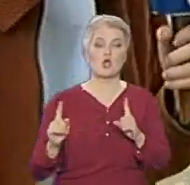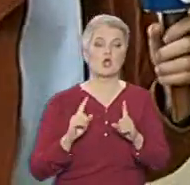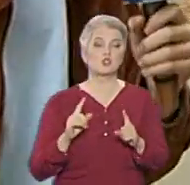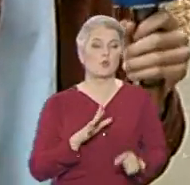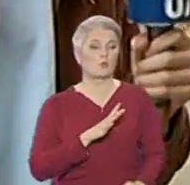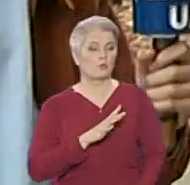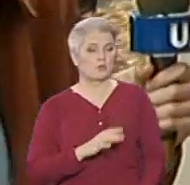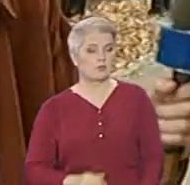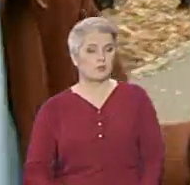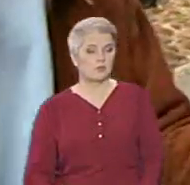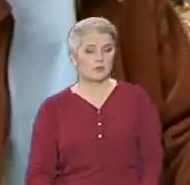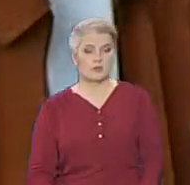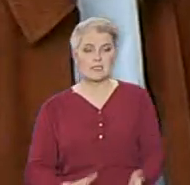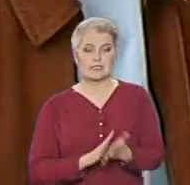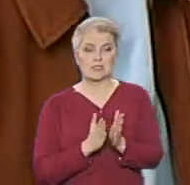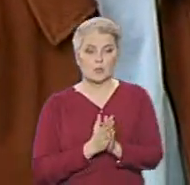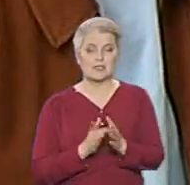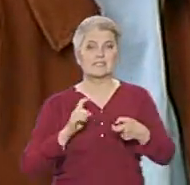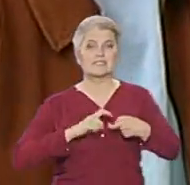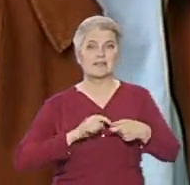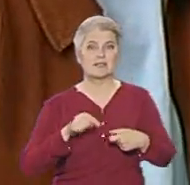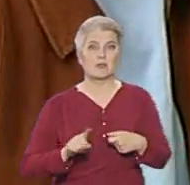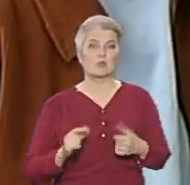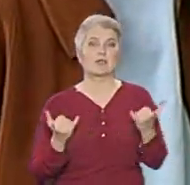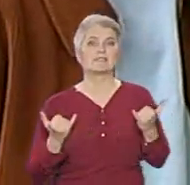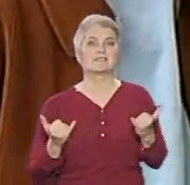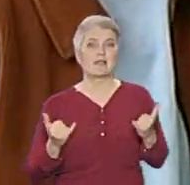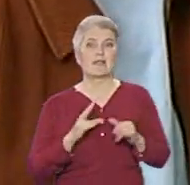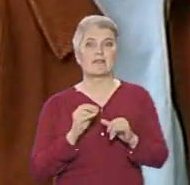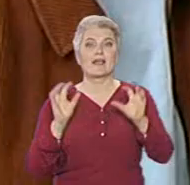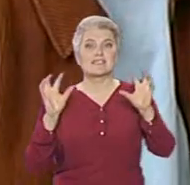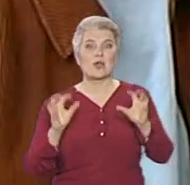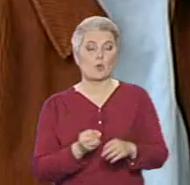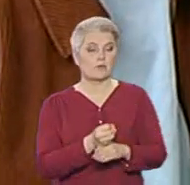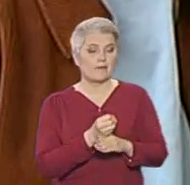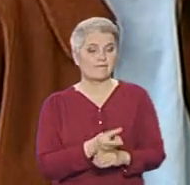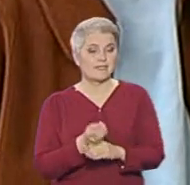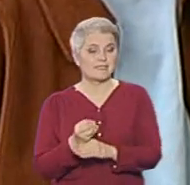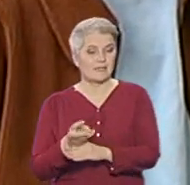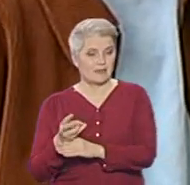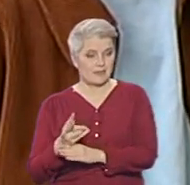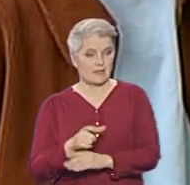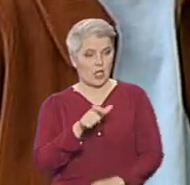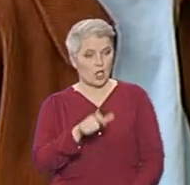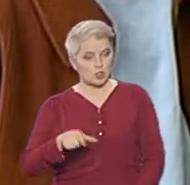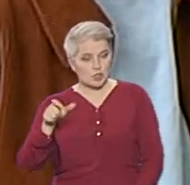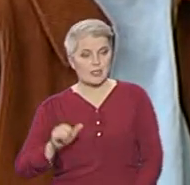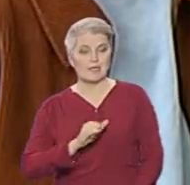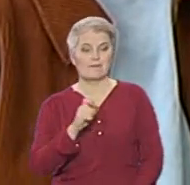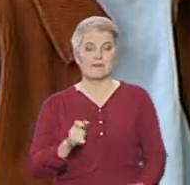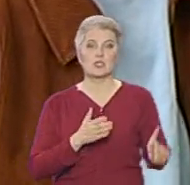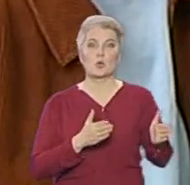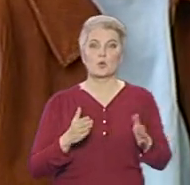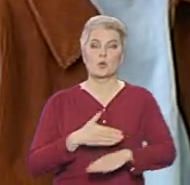саме відбувалося. Скажіть, будь ласка, Ярослава. Ситуація зв'язана з тим, що зараз відбувається незаконне виселення жителів з гуртожитку по вулиці